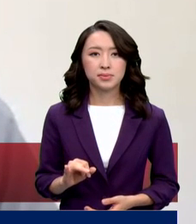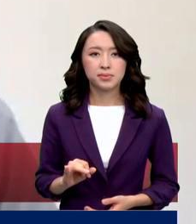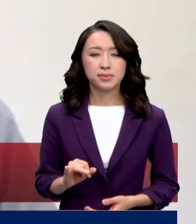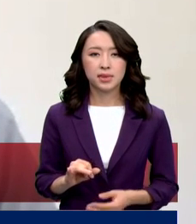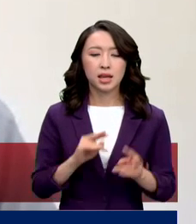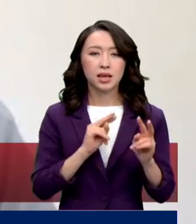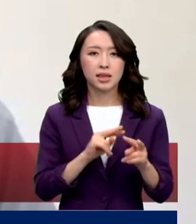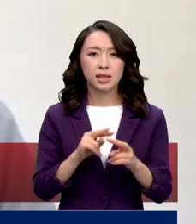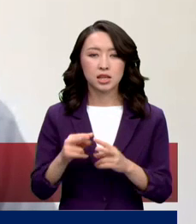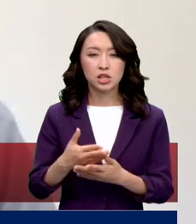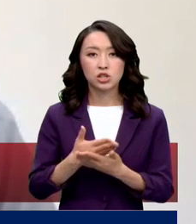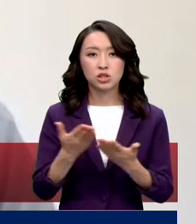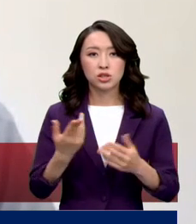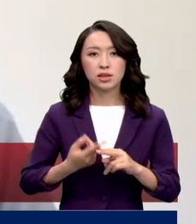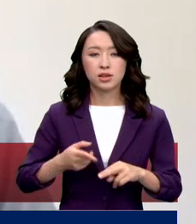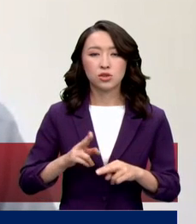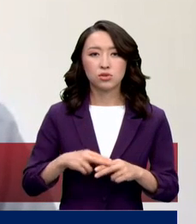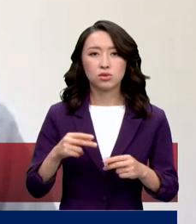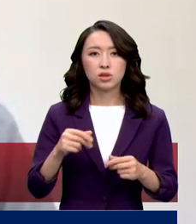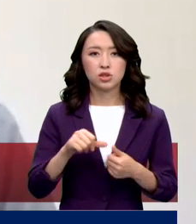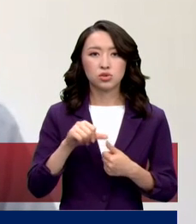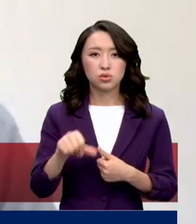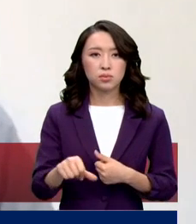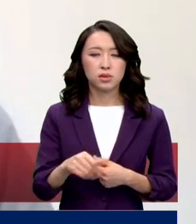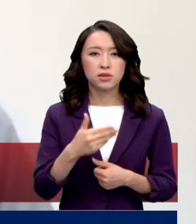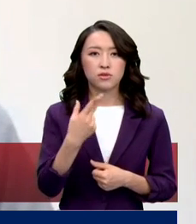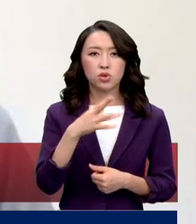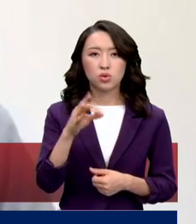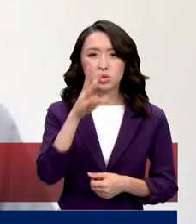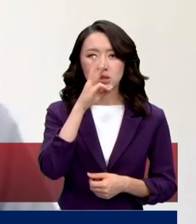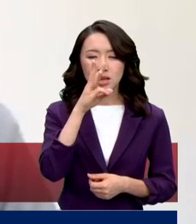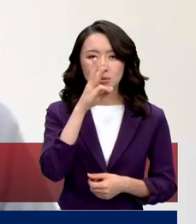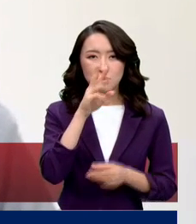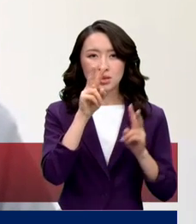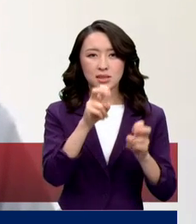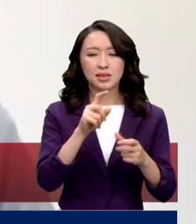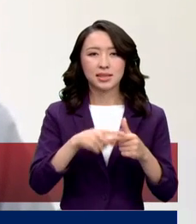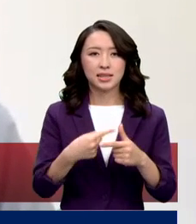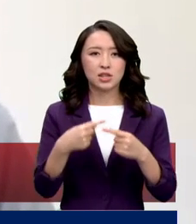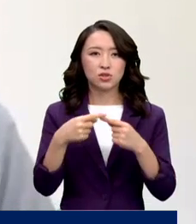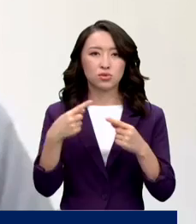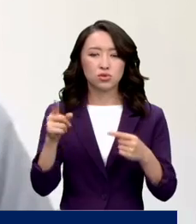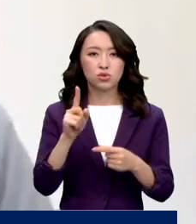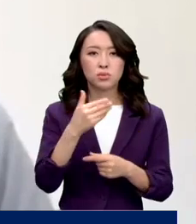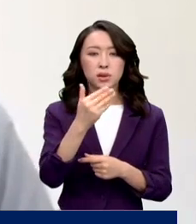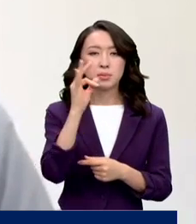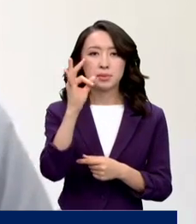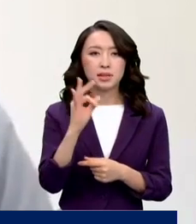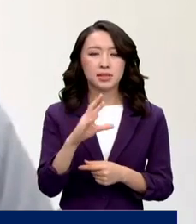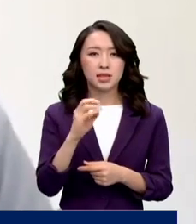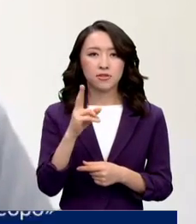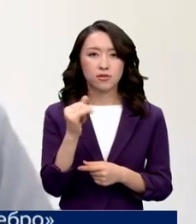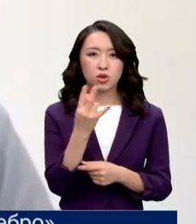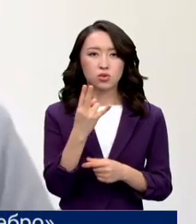и контролировать те же, которые особенно до зарплаты, там, различные, чтобы их процентную ставку необходимо